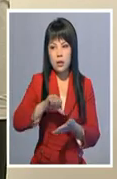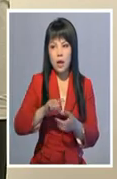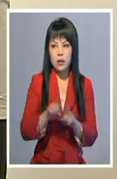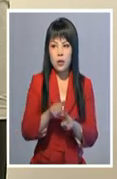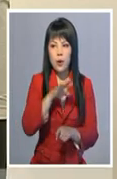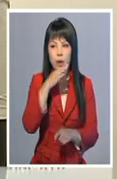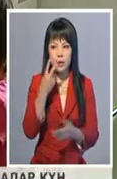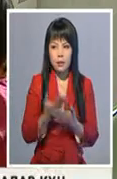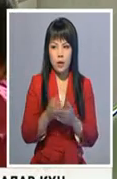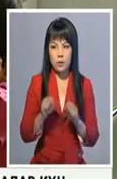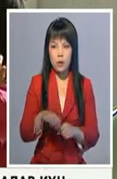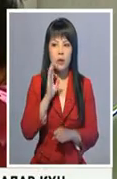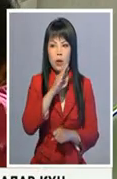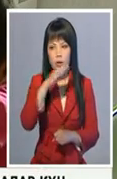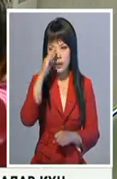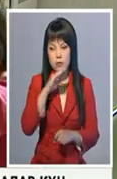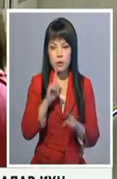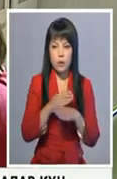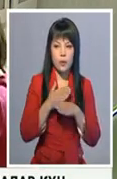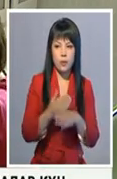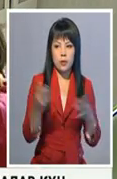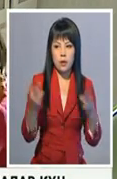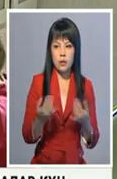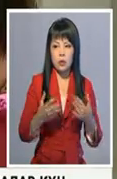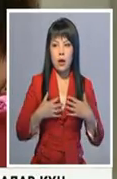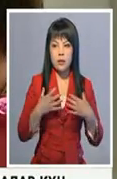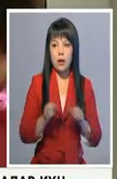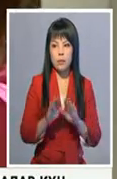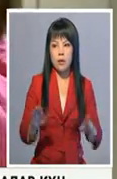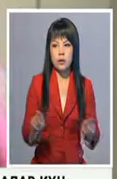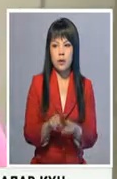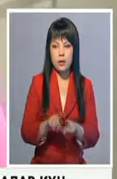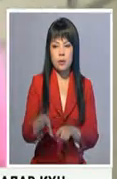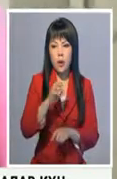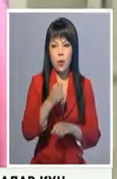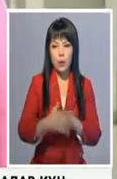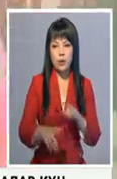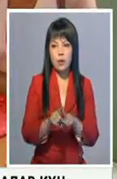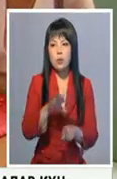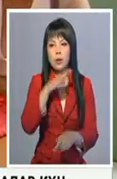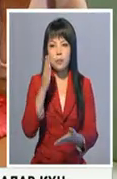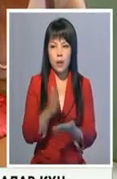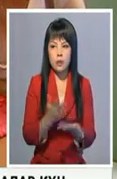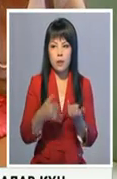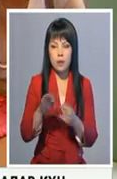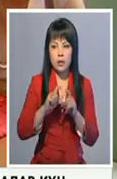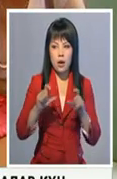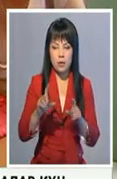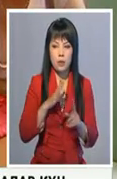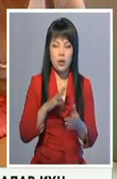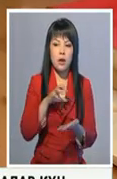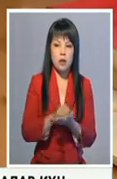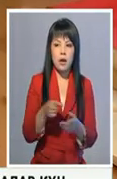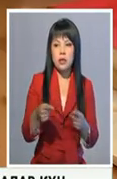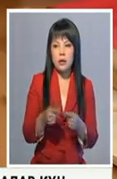әрине бұл біріншіден ата-анаға көмек. Балалардың денсаулығына баса мән берген орталықта бәрі бар. Тек ғимаратты жалға алғандары